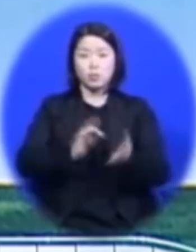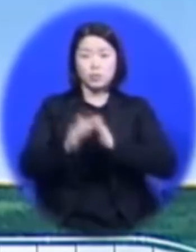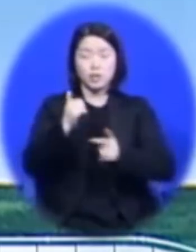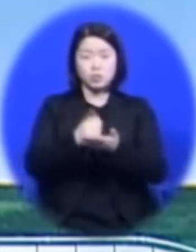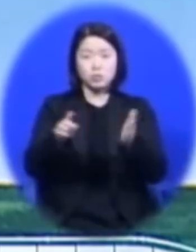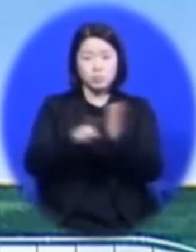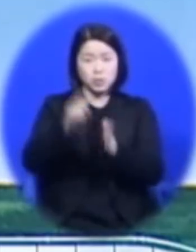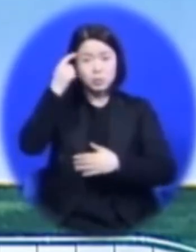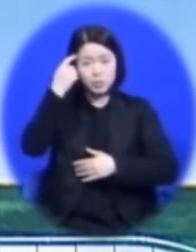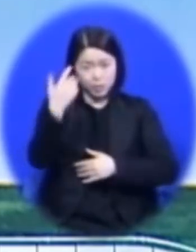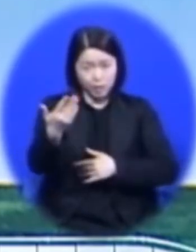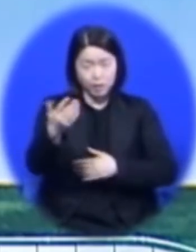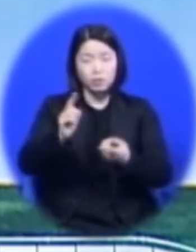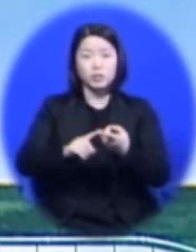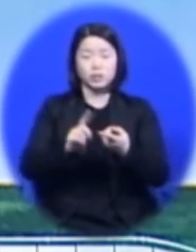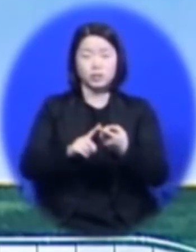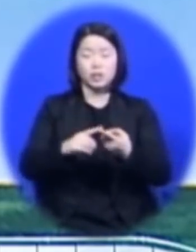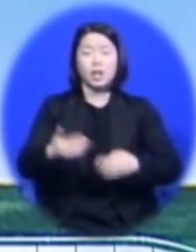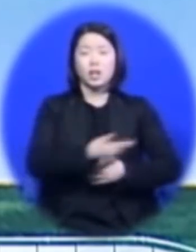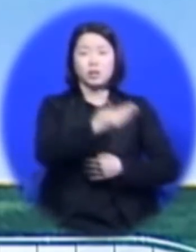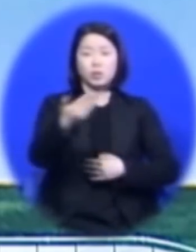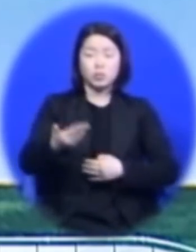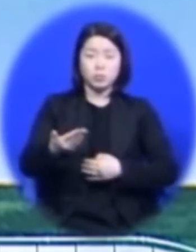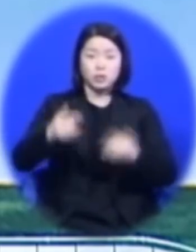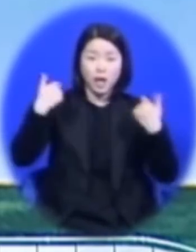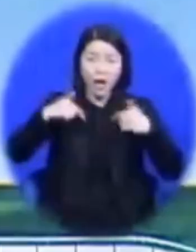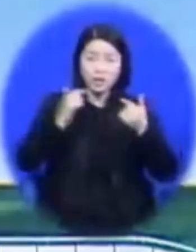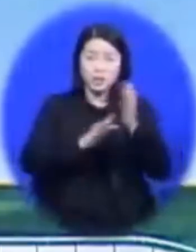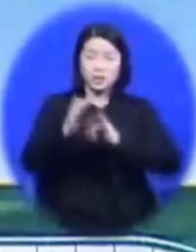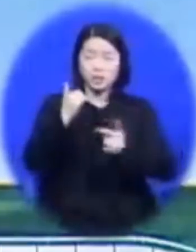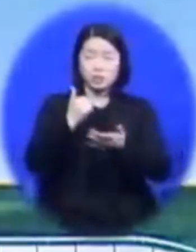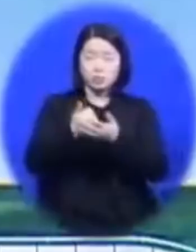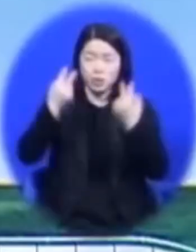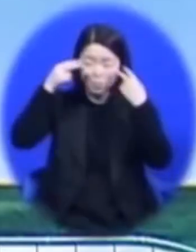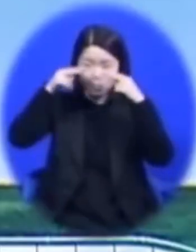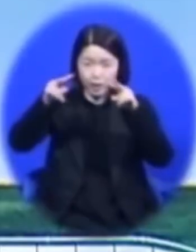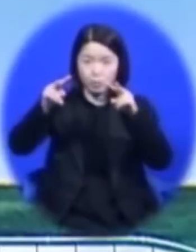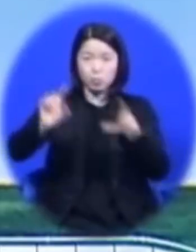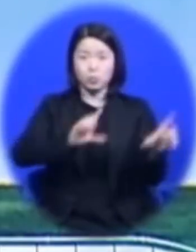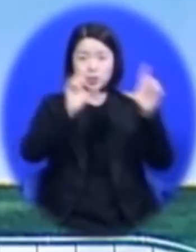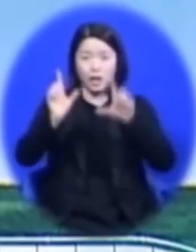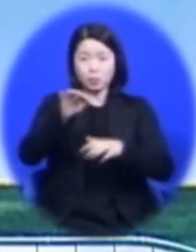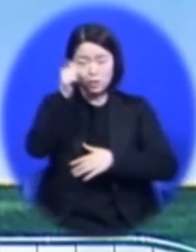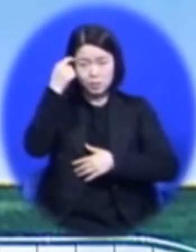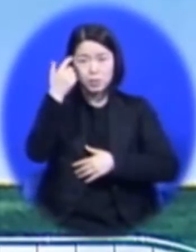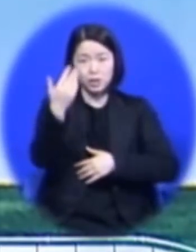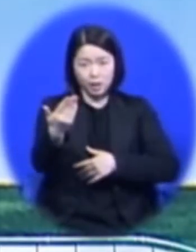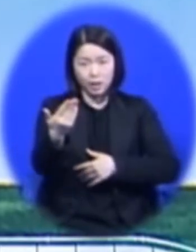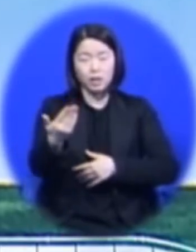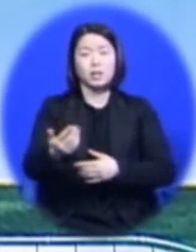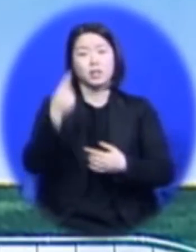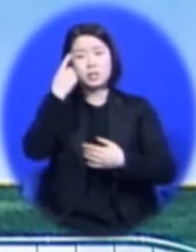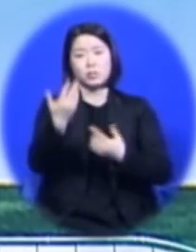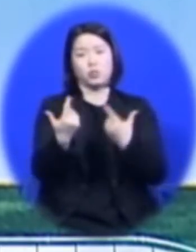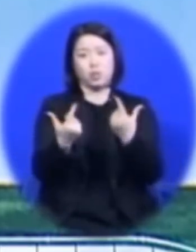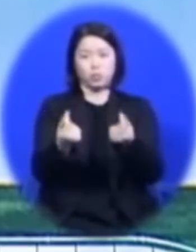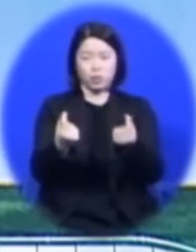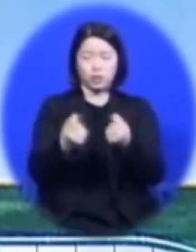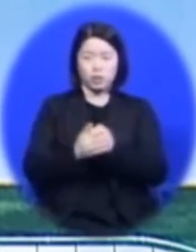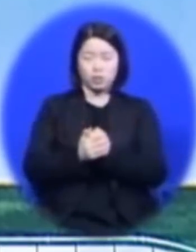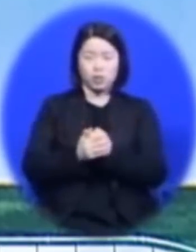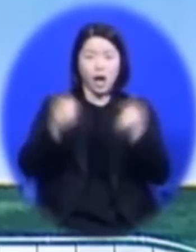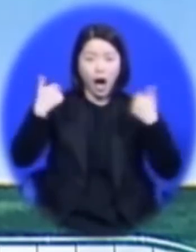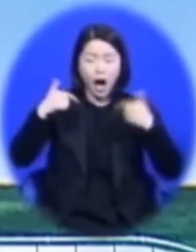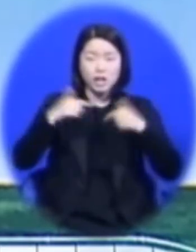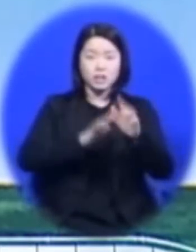이 질문은 여러분을 항상 예수님을 바라보고 사십니까 그걸 묻는 겁니다 항상